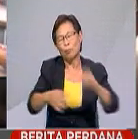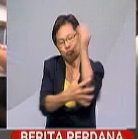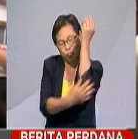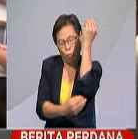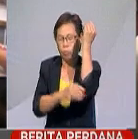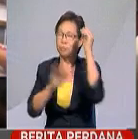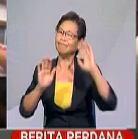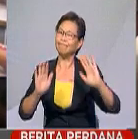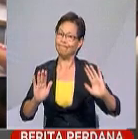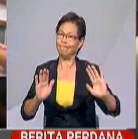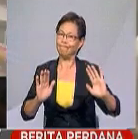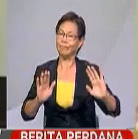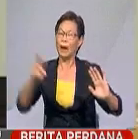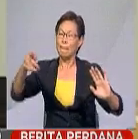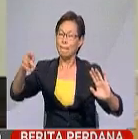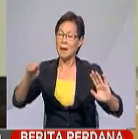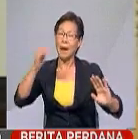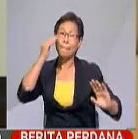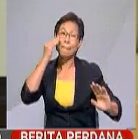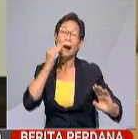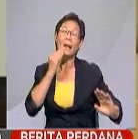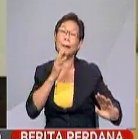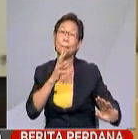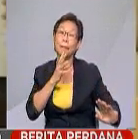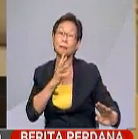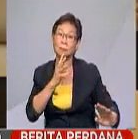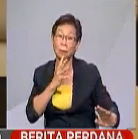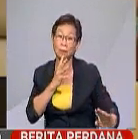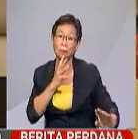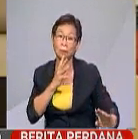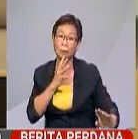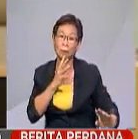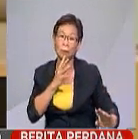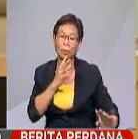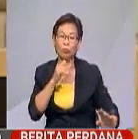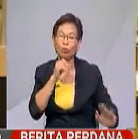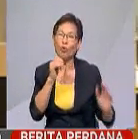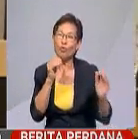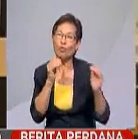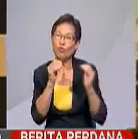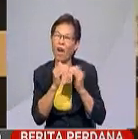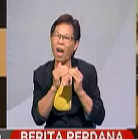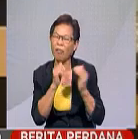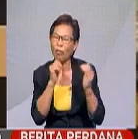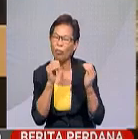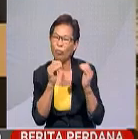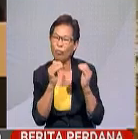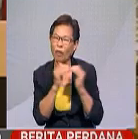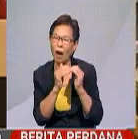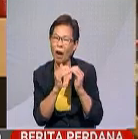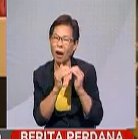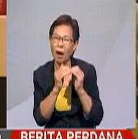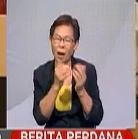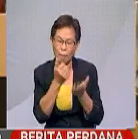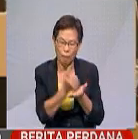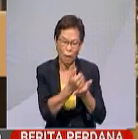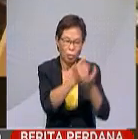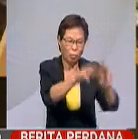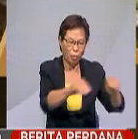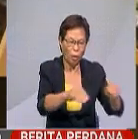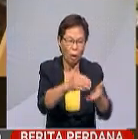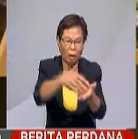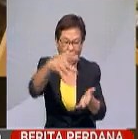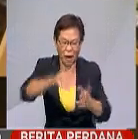berkemampuan sahaja. Tegas Perdana Menteri Tun Dr. Mahathir Mohamad, adalah tidak adil jika bantuan itu turut diberikan kepada anak